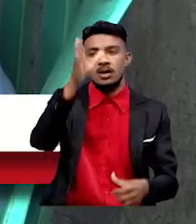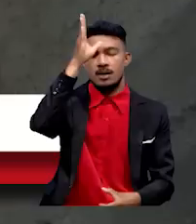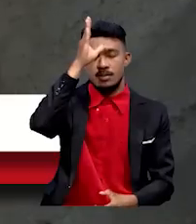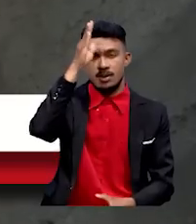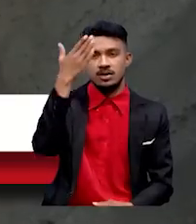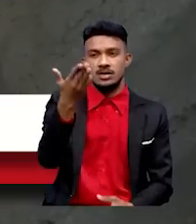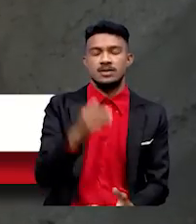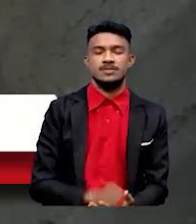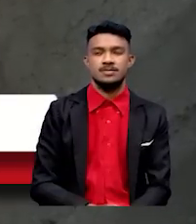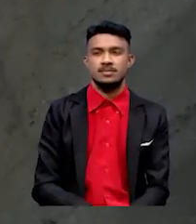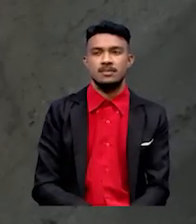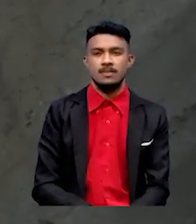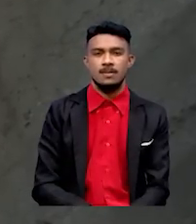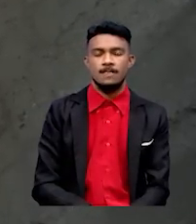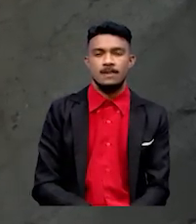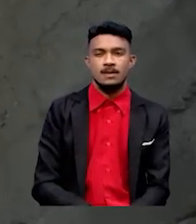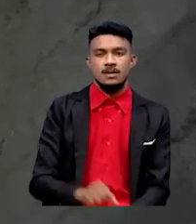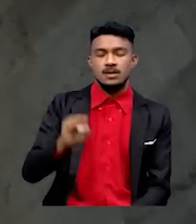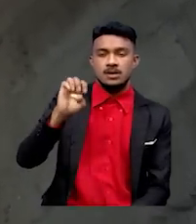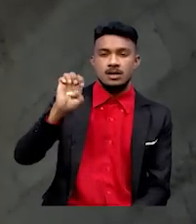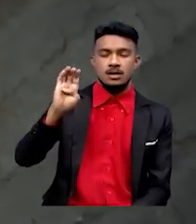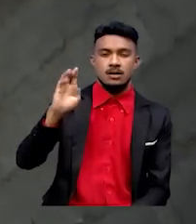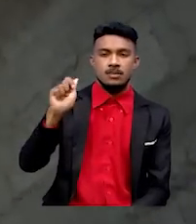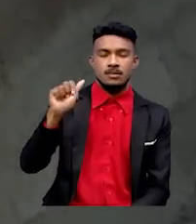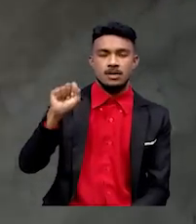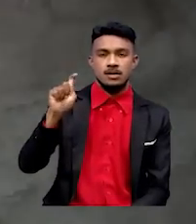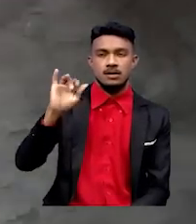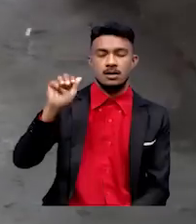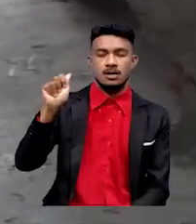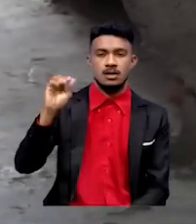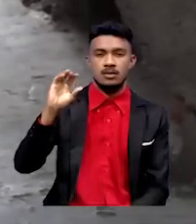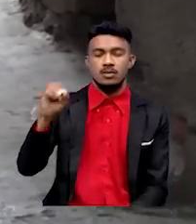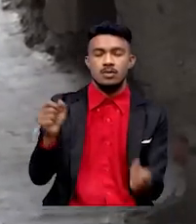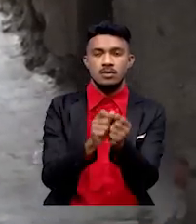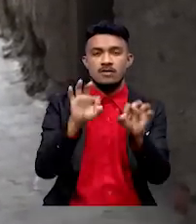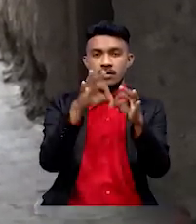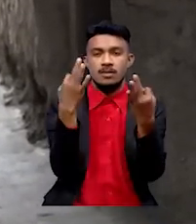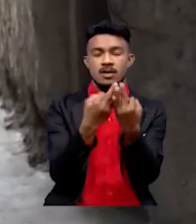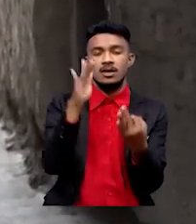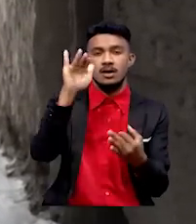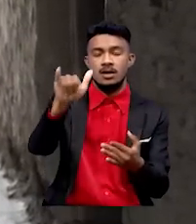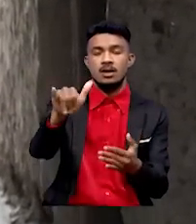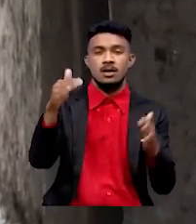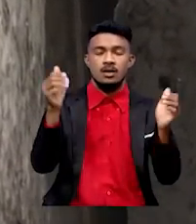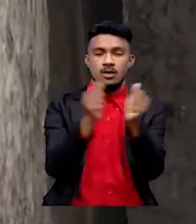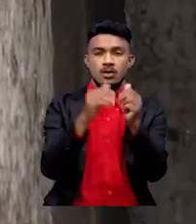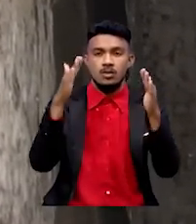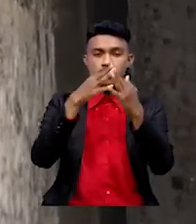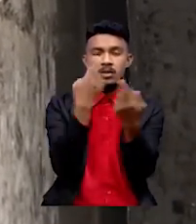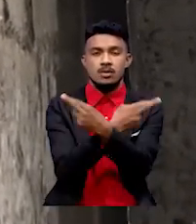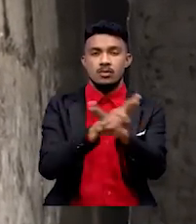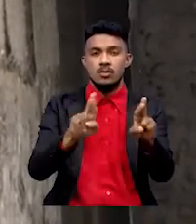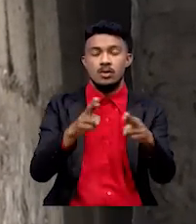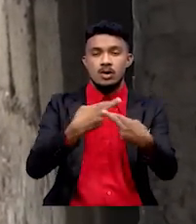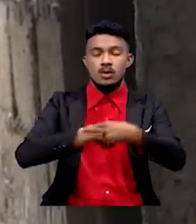masiva. Sebastião, o família, ela e o uma. Nebe o quarto tolo sala visita